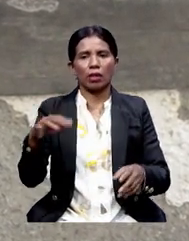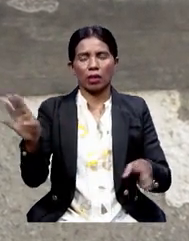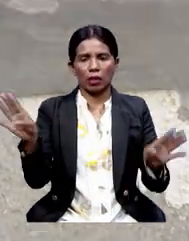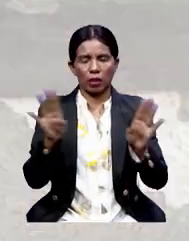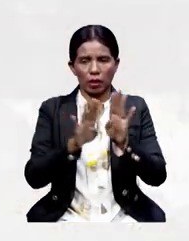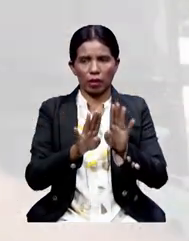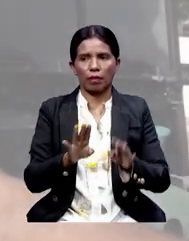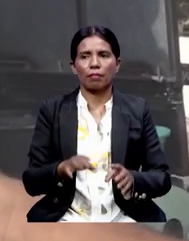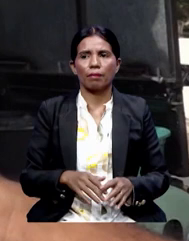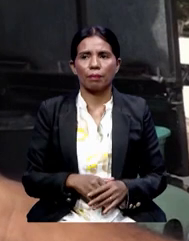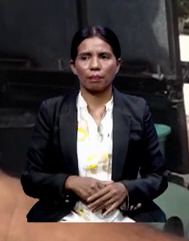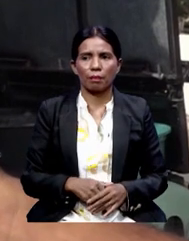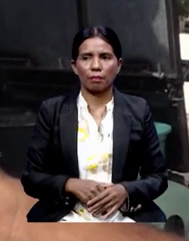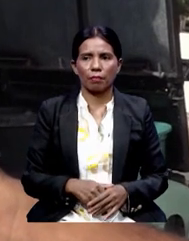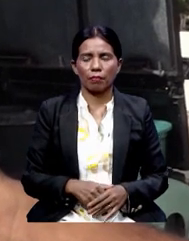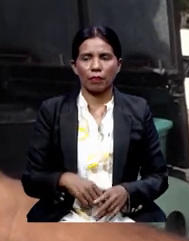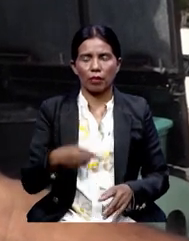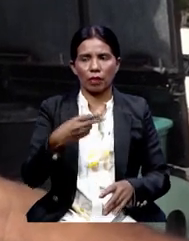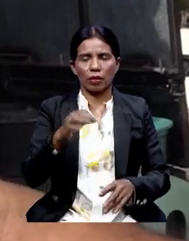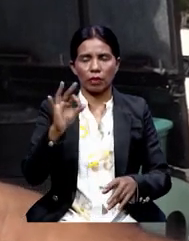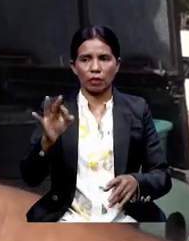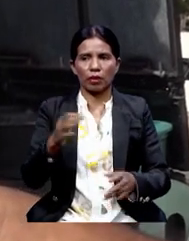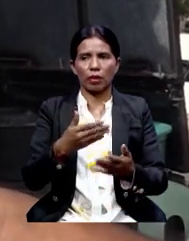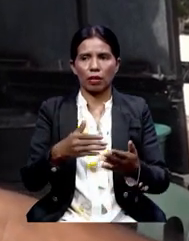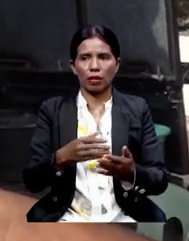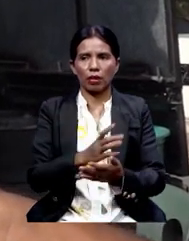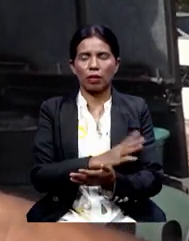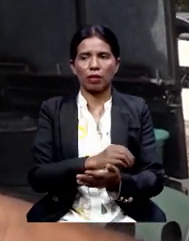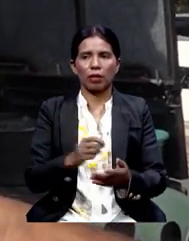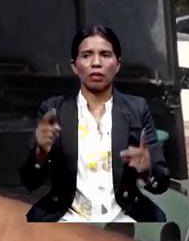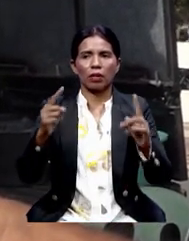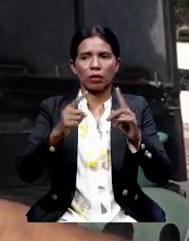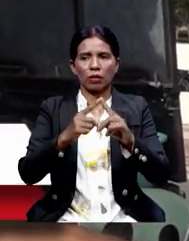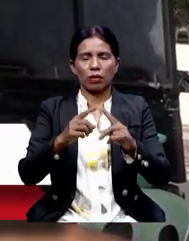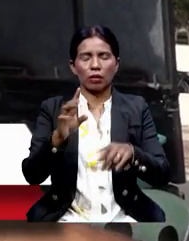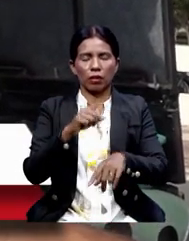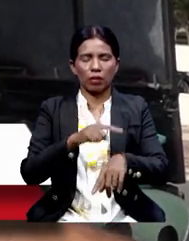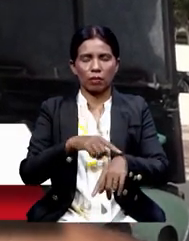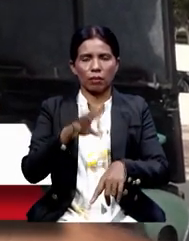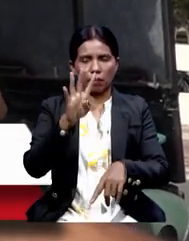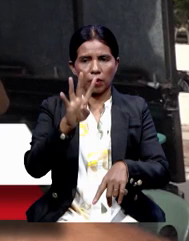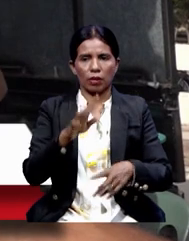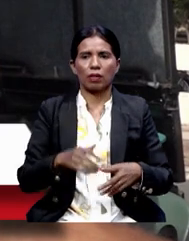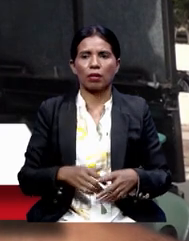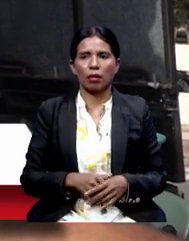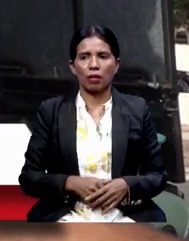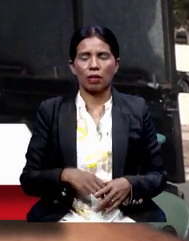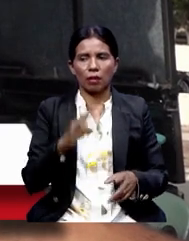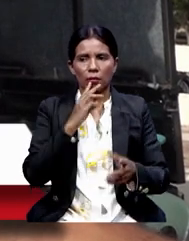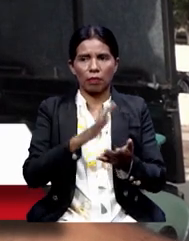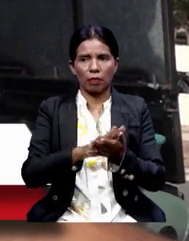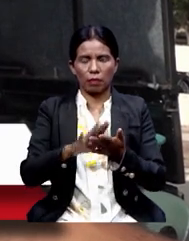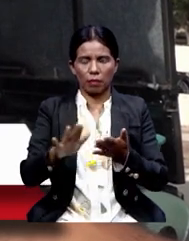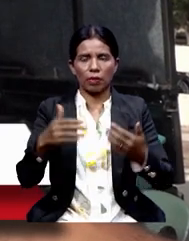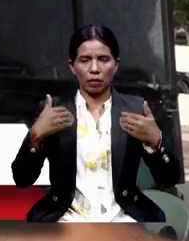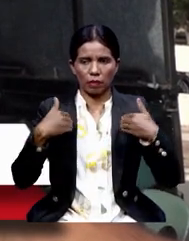hein sintina iha fasilidade iha so ke to iha 4 horas de antang bemos